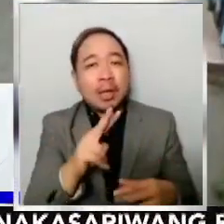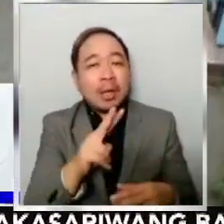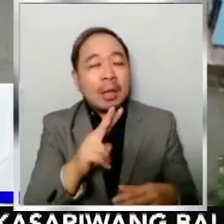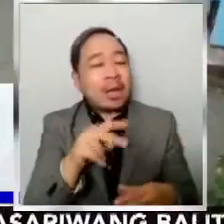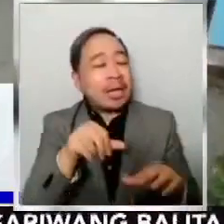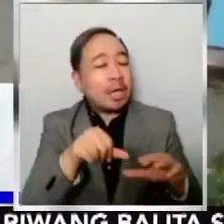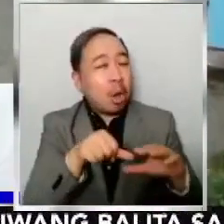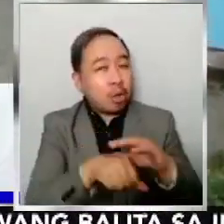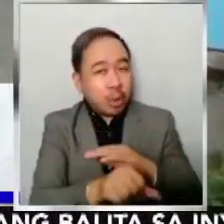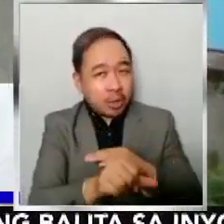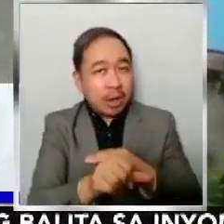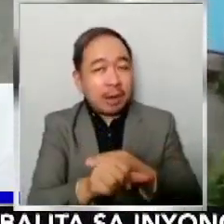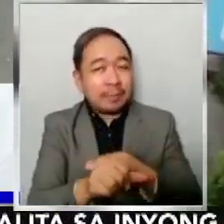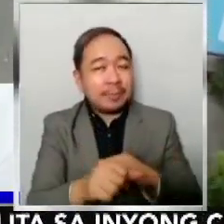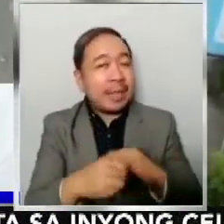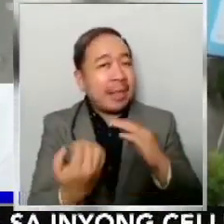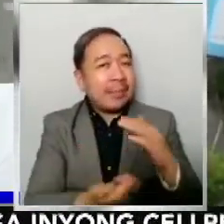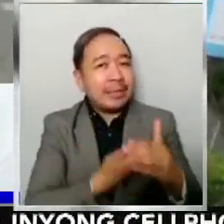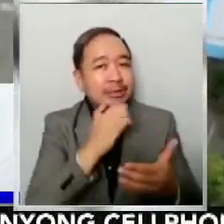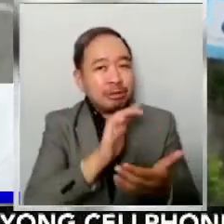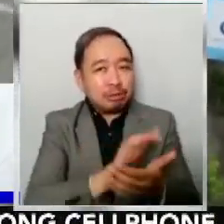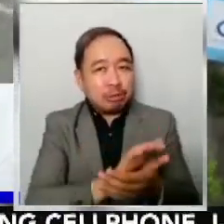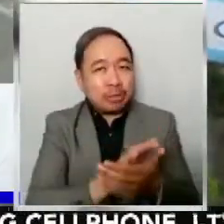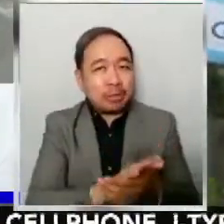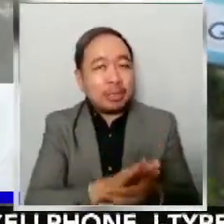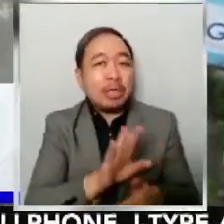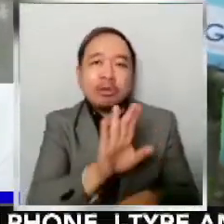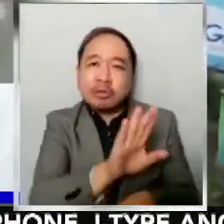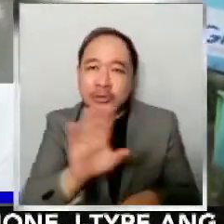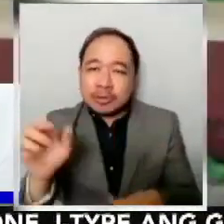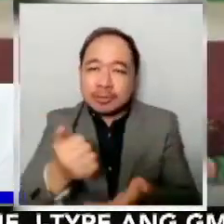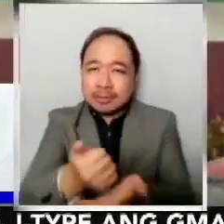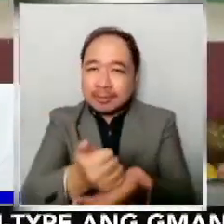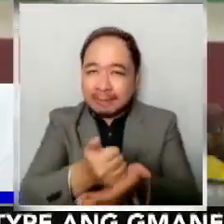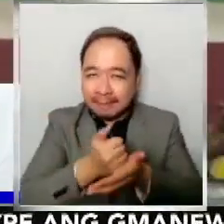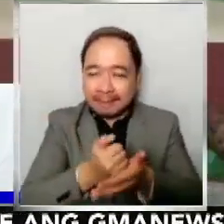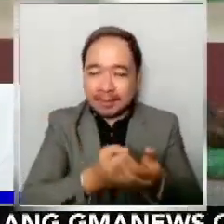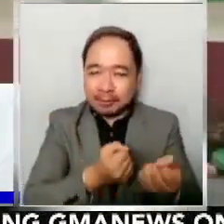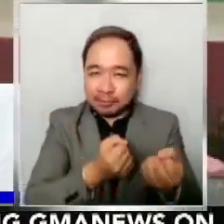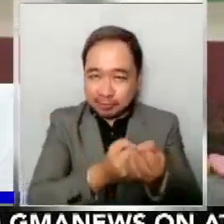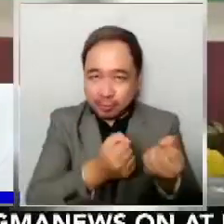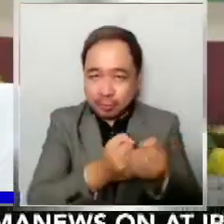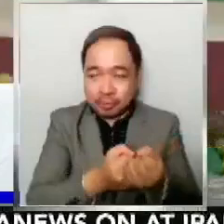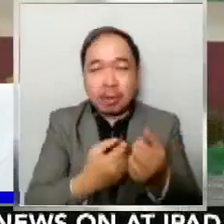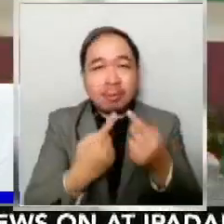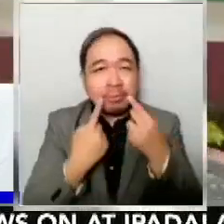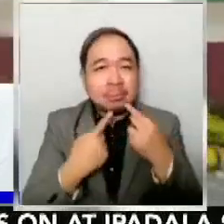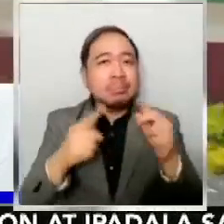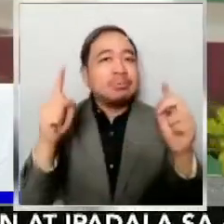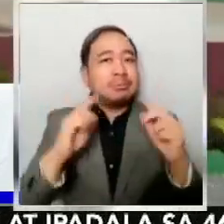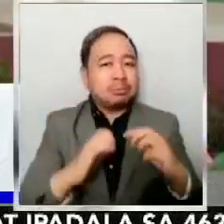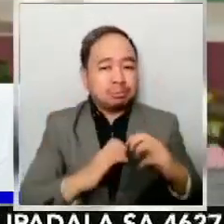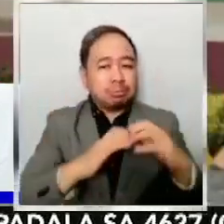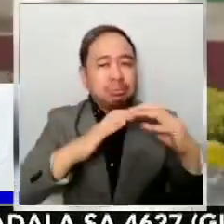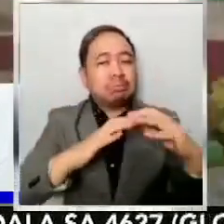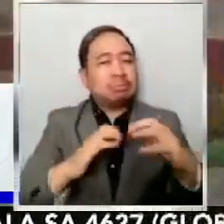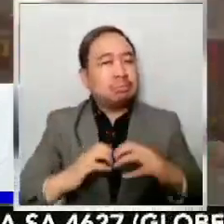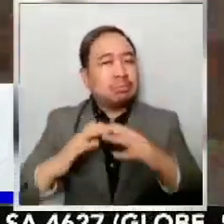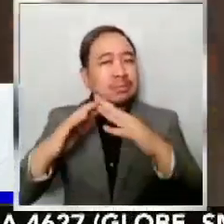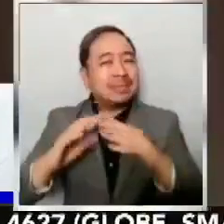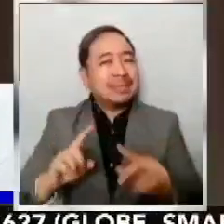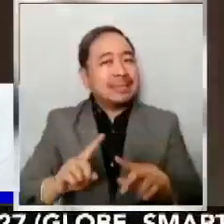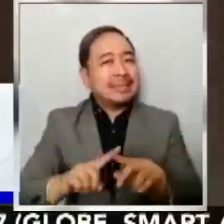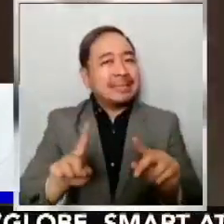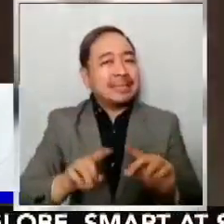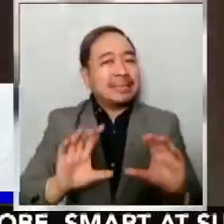Mga Kapuso, dahil sa inyong tulong at suporta, nakapagpatayo tayo ng matibay na silid-aralan